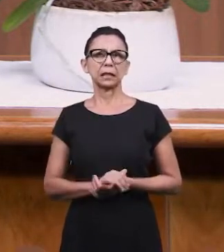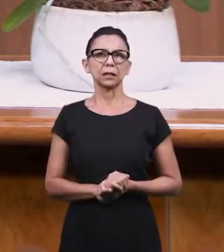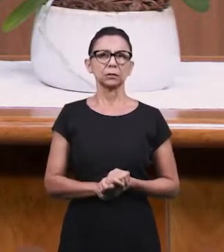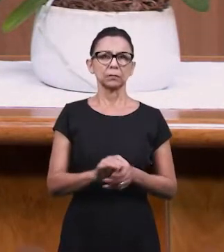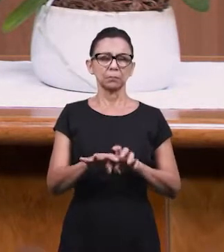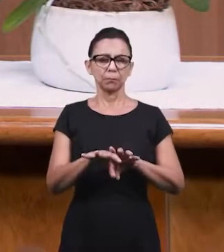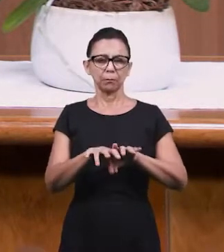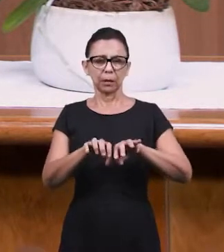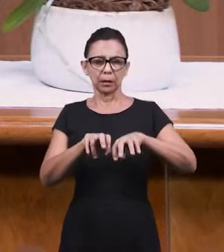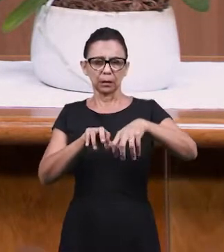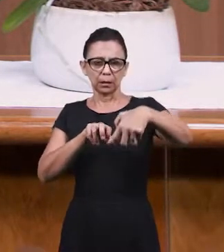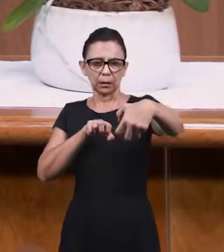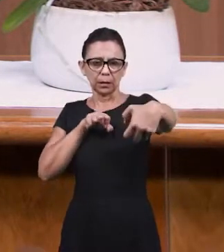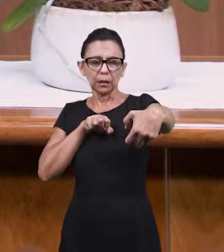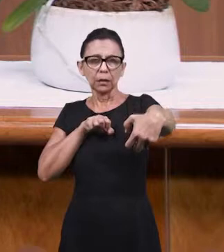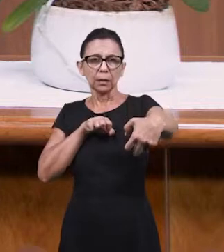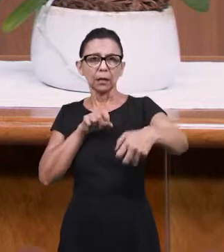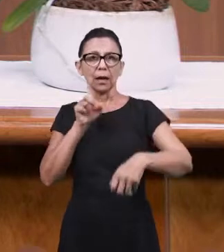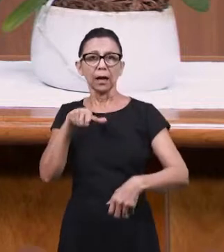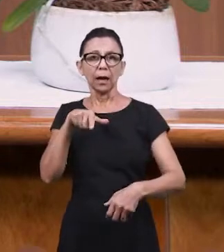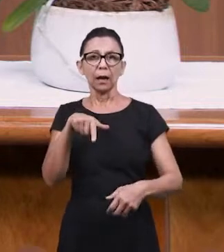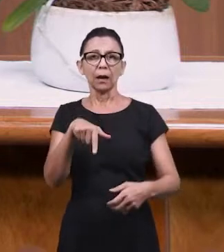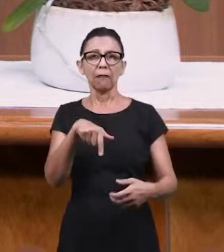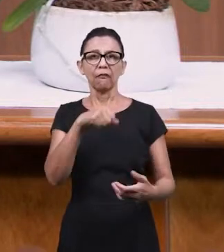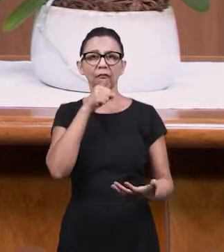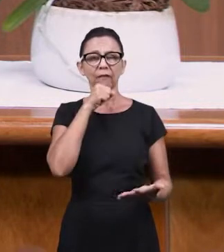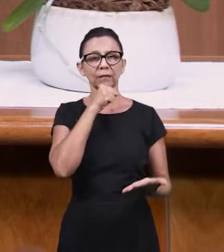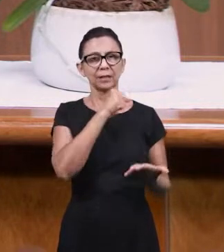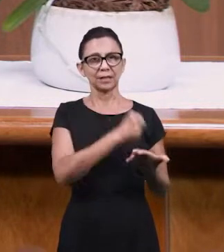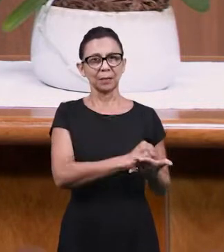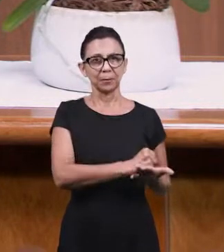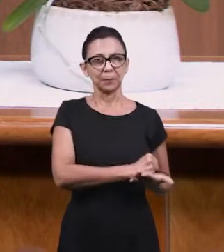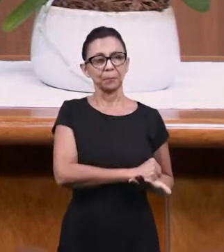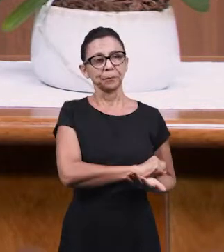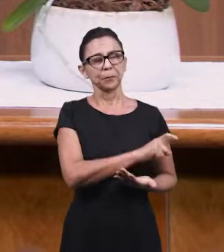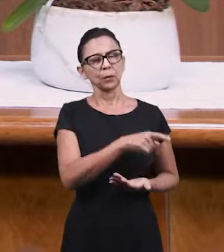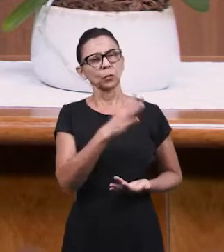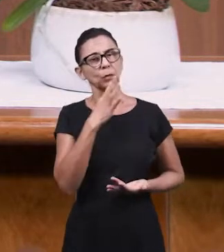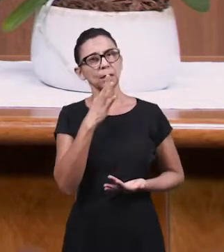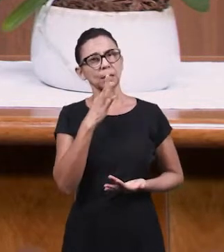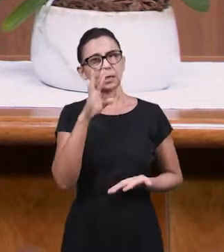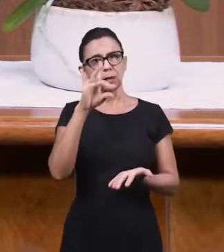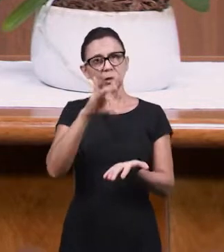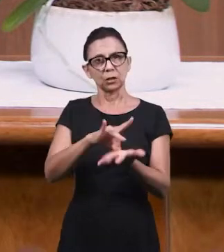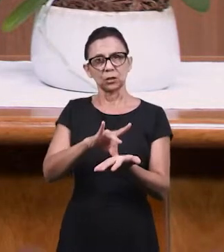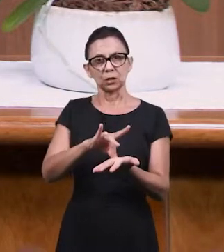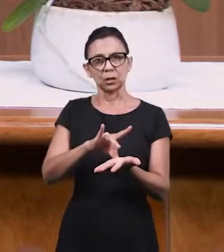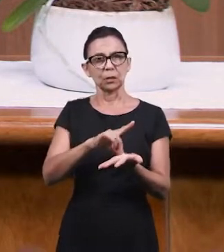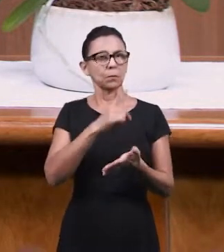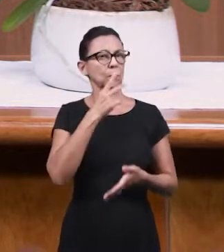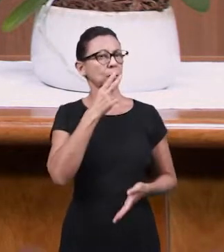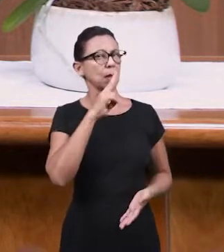Quand on parlait de la parole, il se reportait l'Ancien Testament.